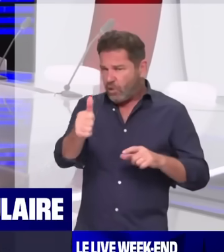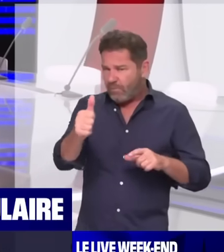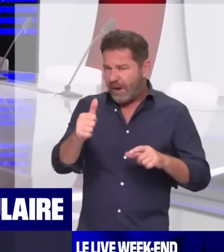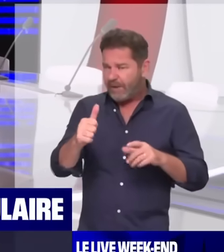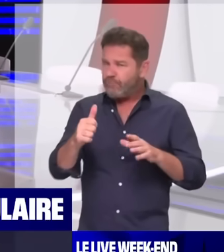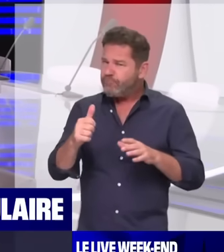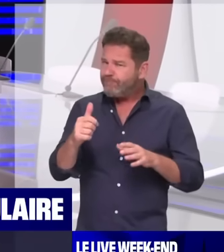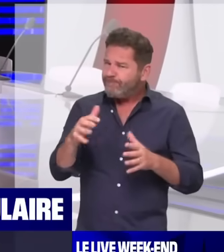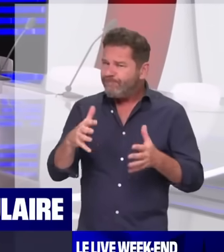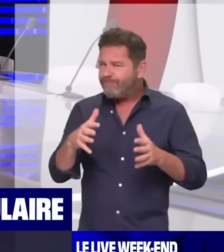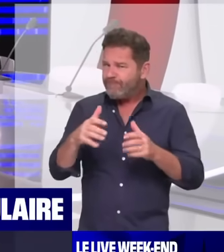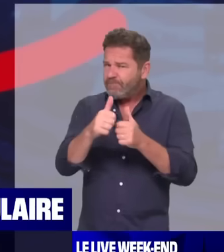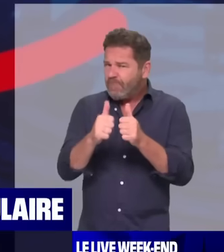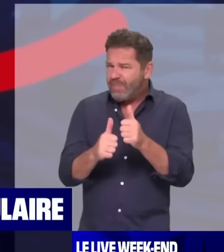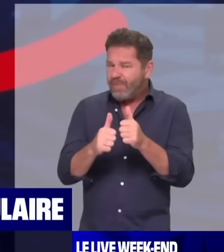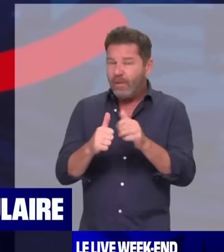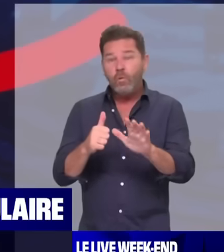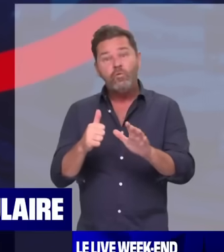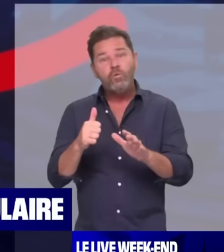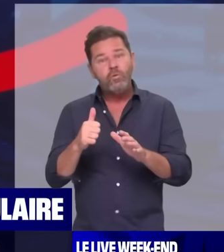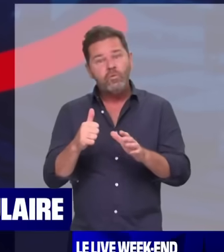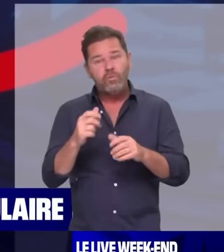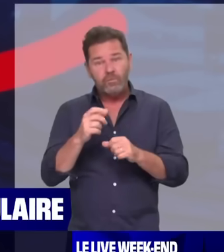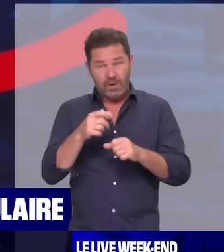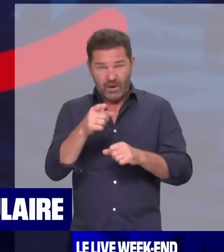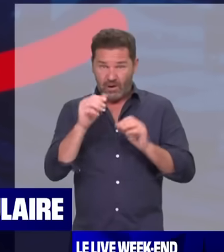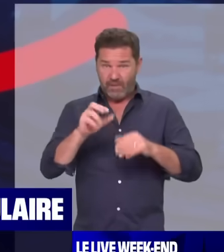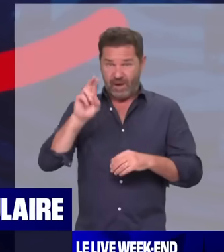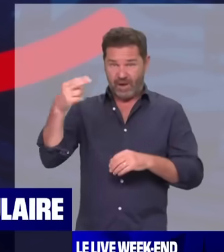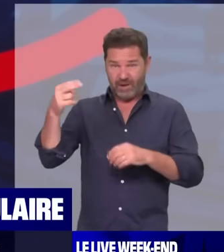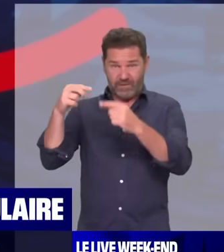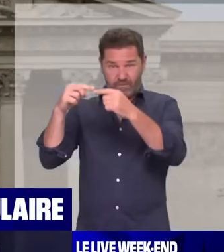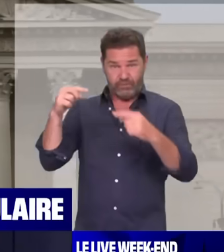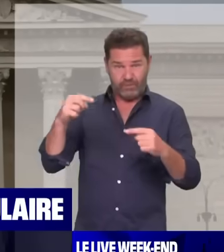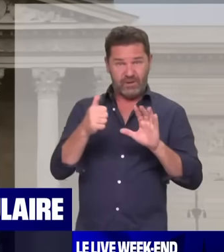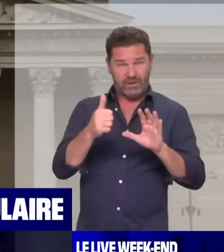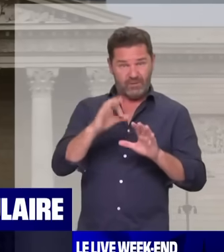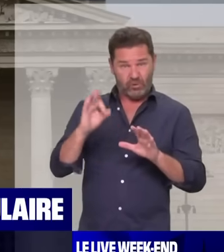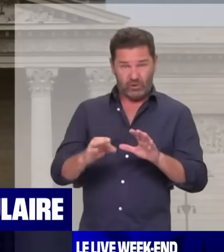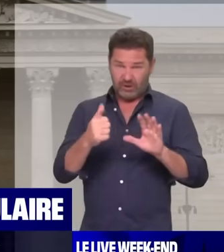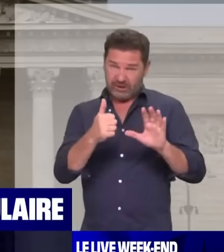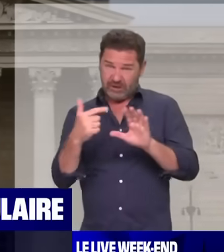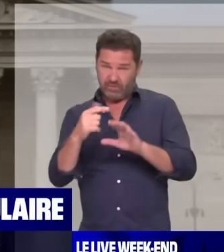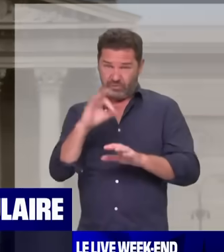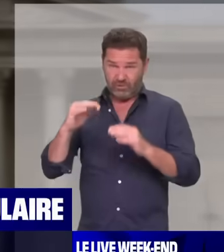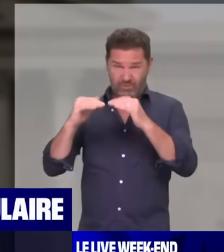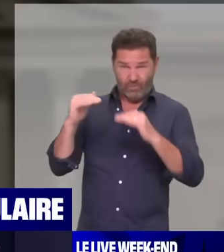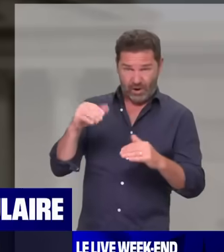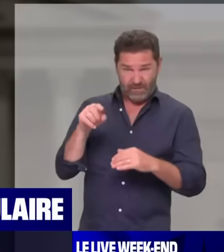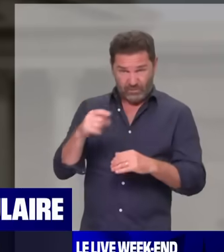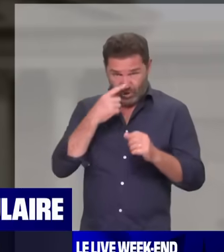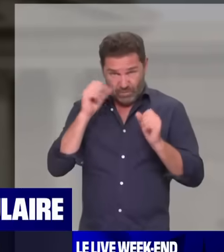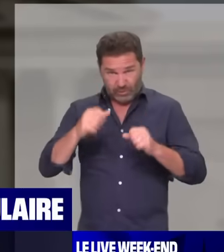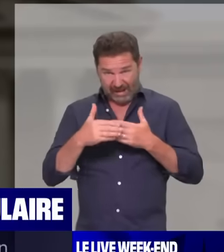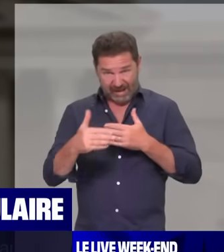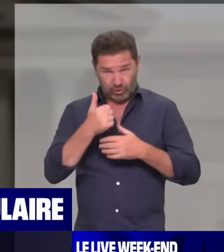avez remonté vous êtes à 6 7 points du rassemblement national vous croyez qu'une semaine suffira pour changer les choses d'ici dimanche prochain alors